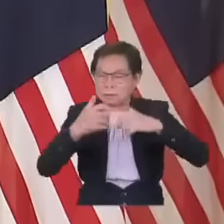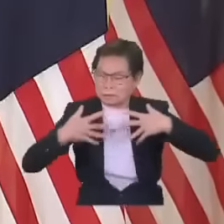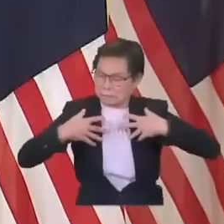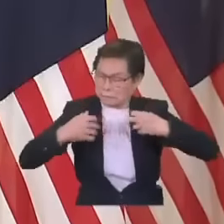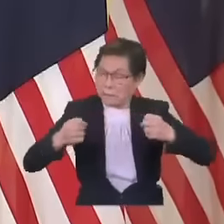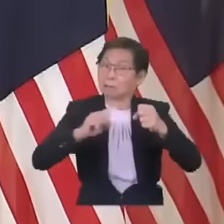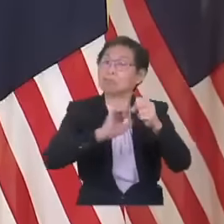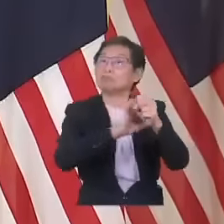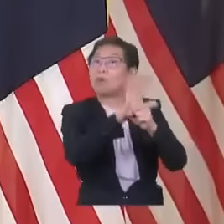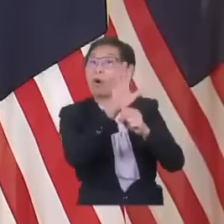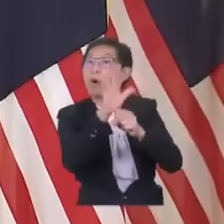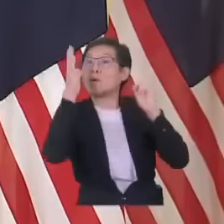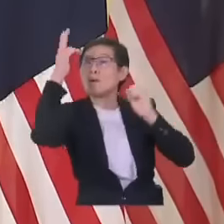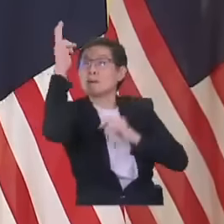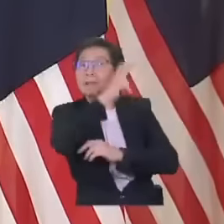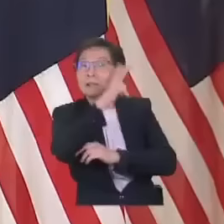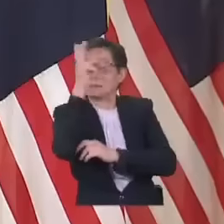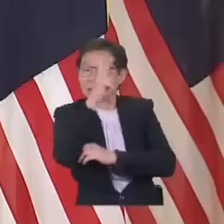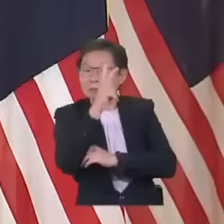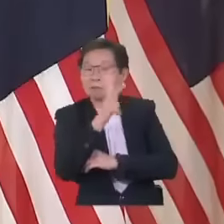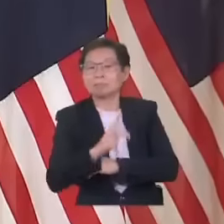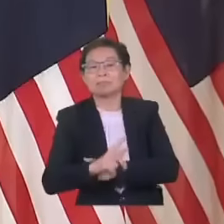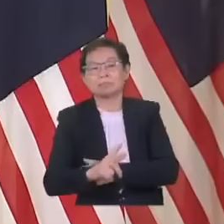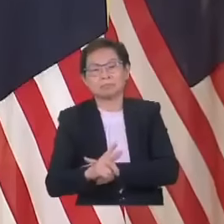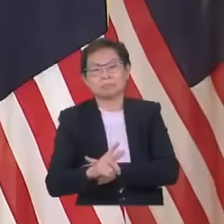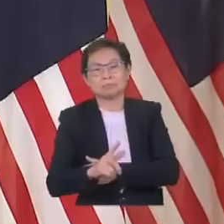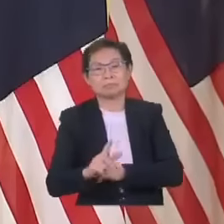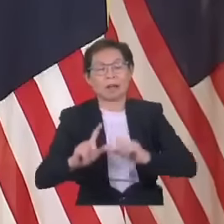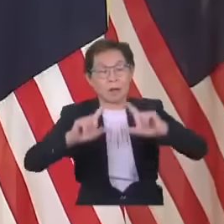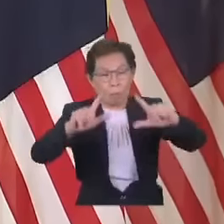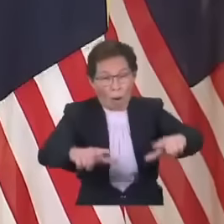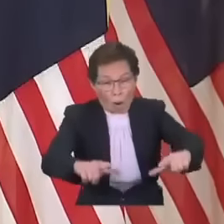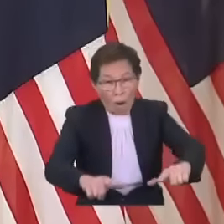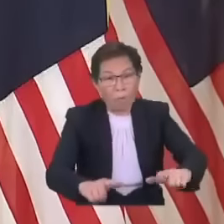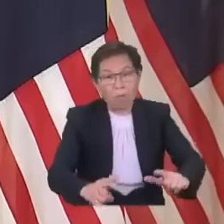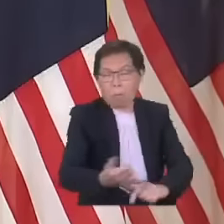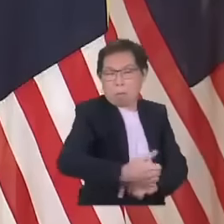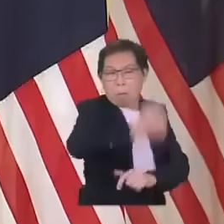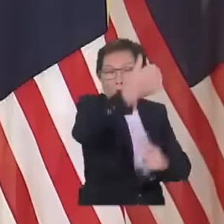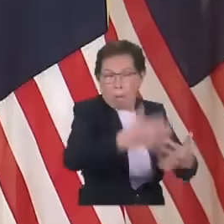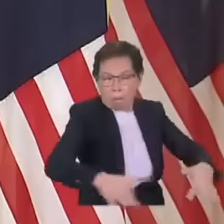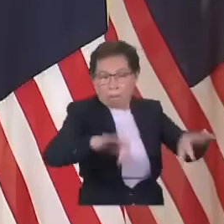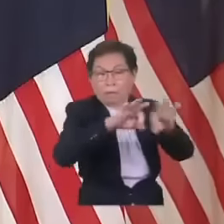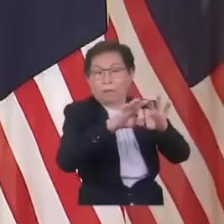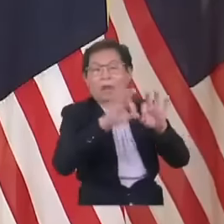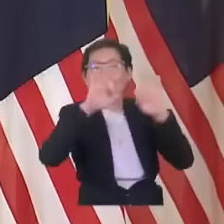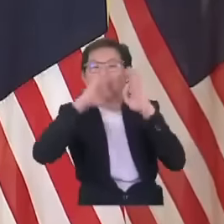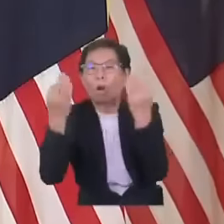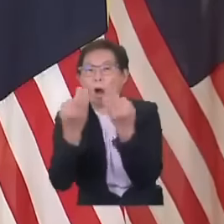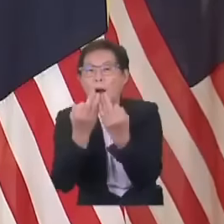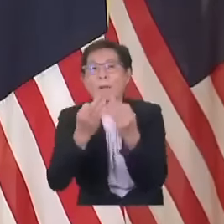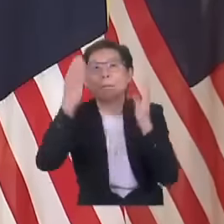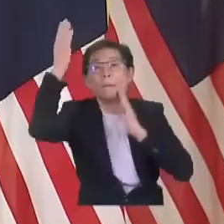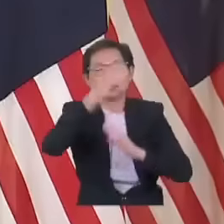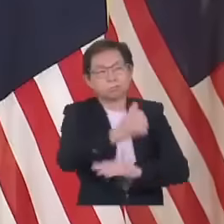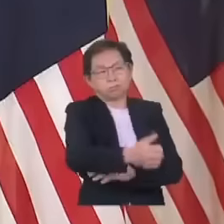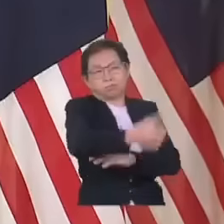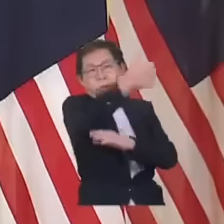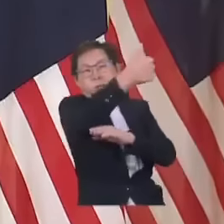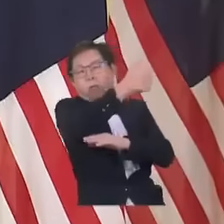misalnya kerajaan meletakkan kepentingan keluarga Malaysia di atas segala-galanya